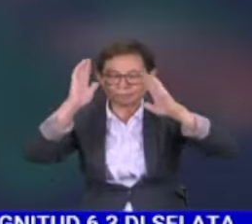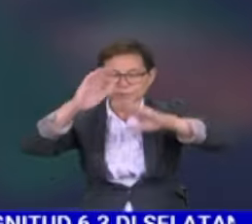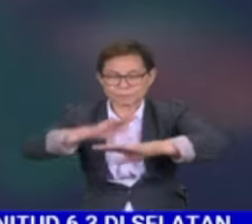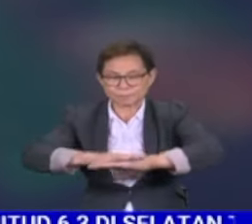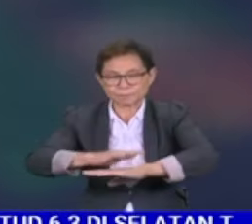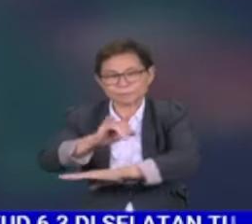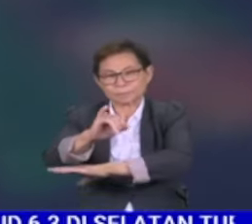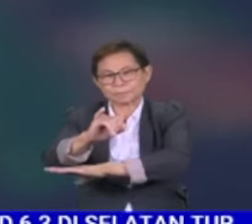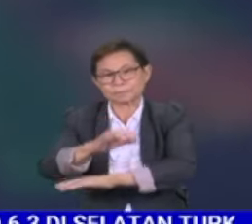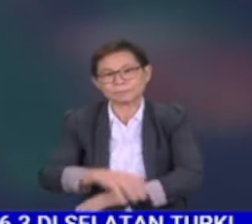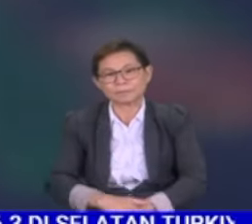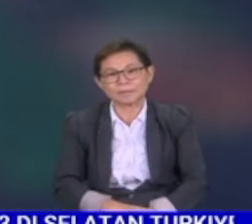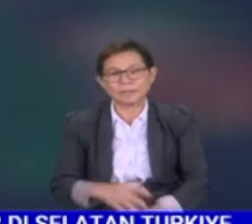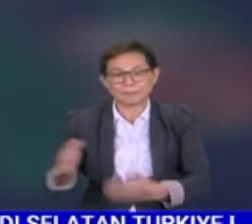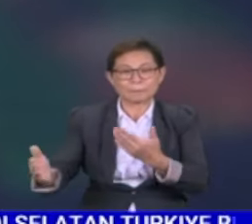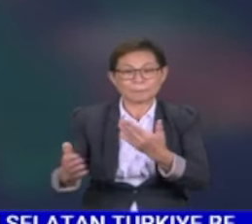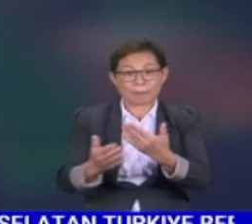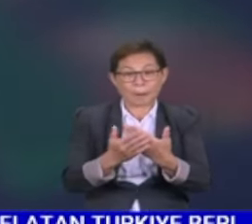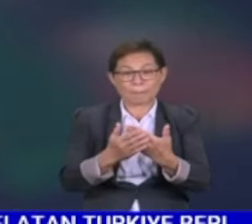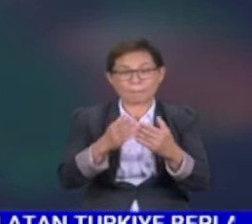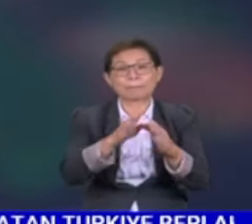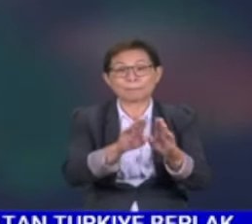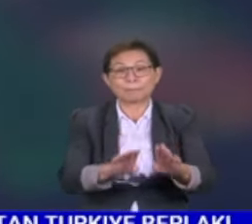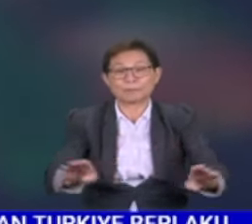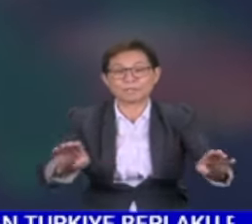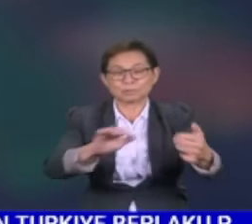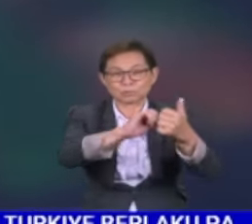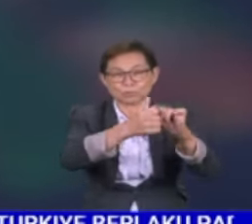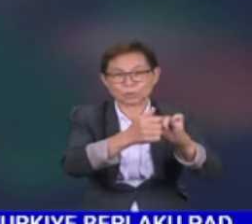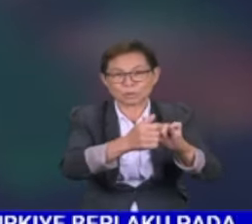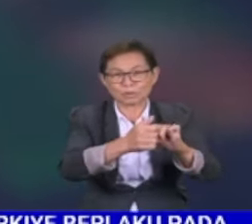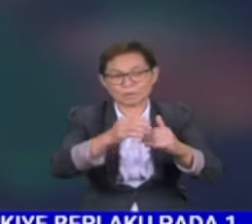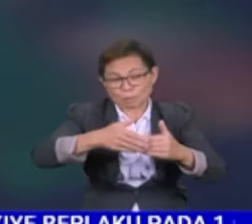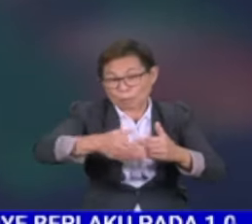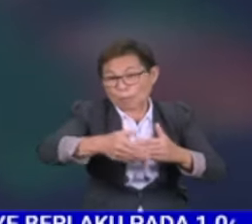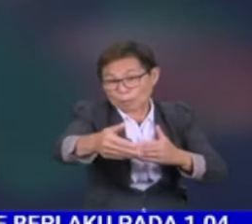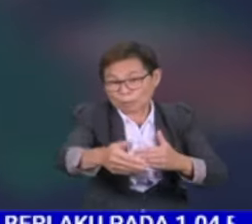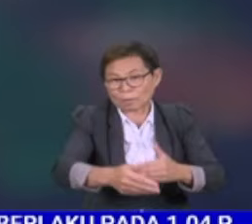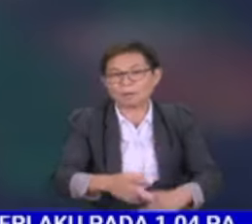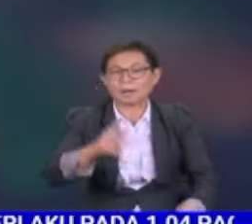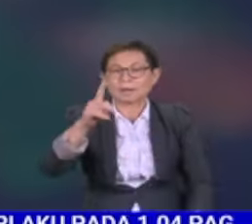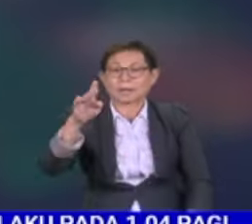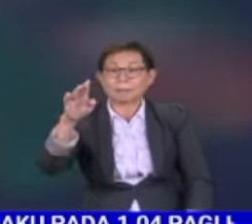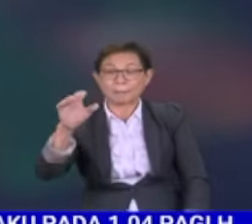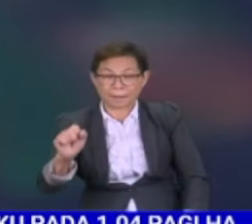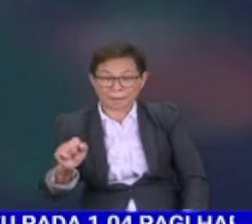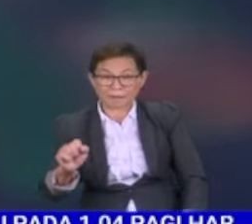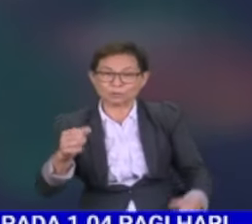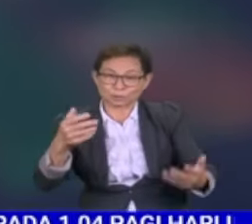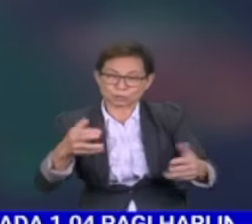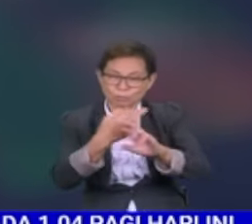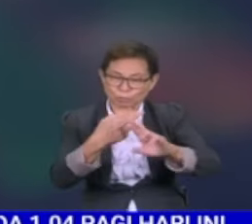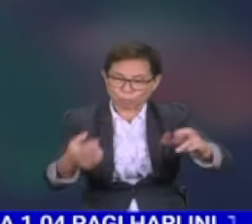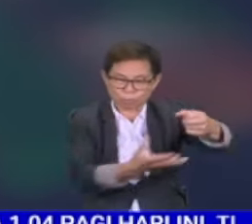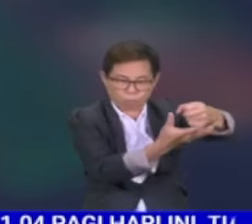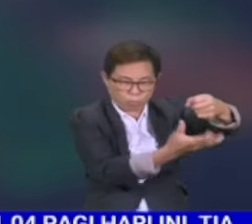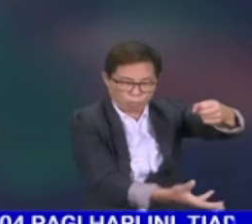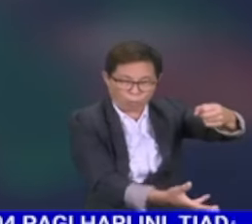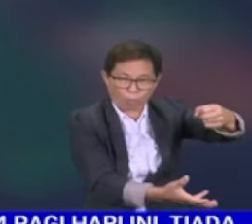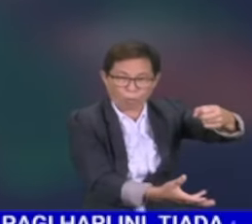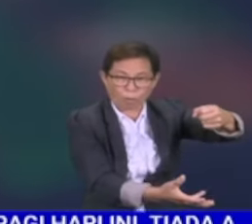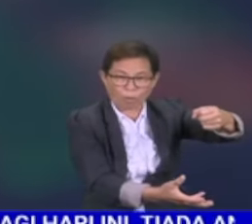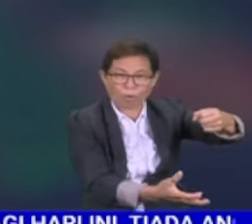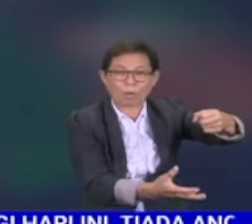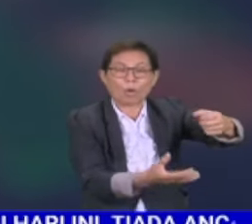solat fardu insya'. Kita balik ke perkembangan sukan seterusnya. Kementerian Belia dan Sukan KBS telah menyediakan peruntukan di bawah